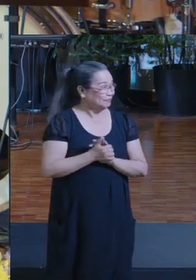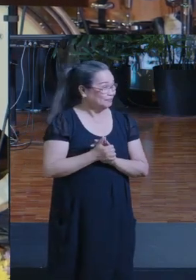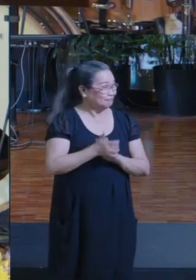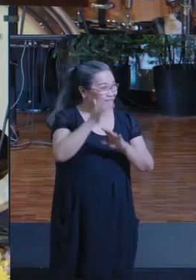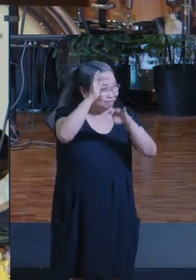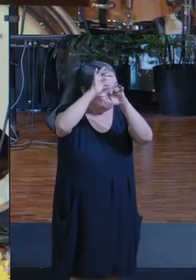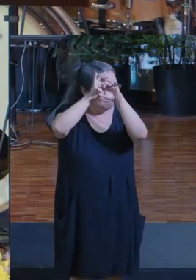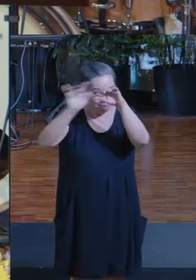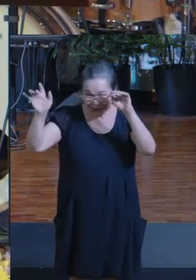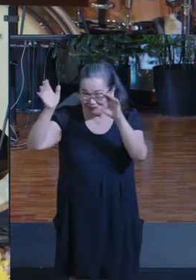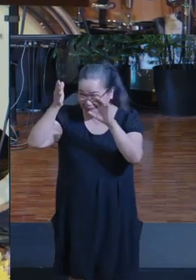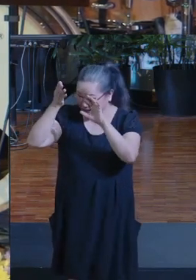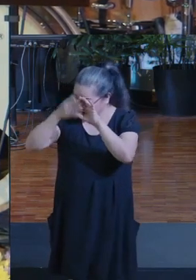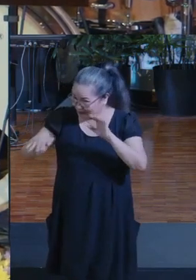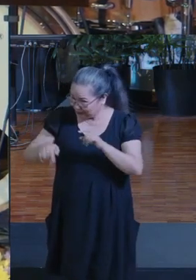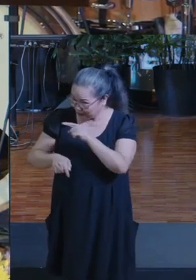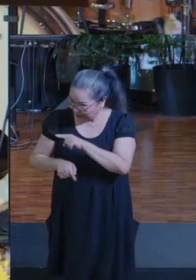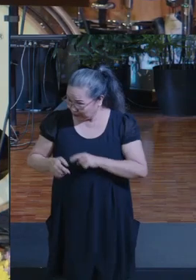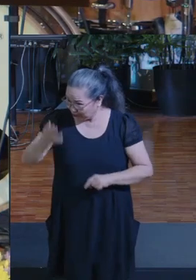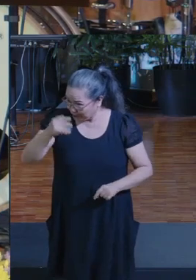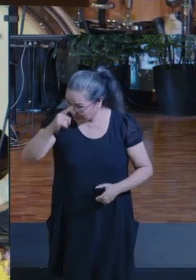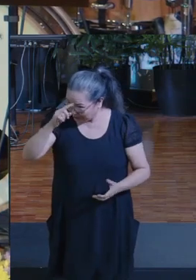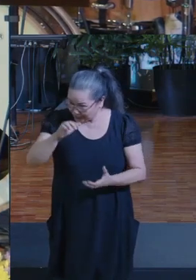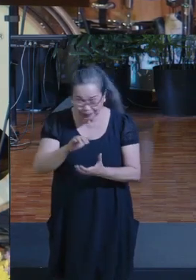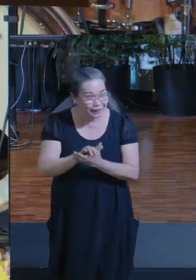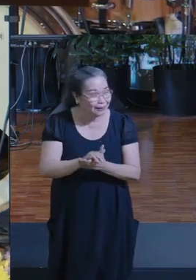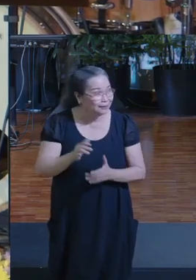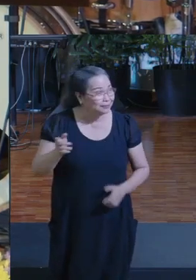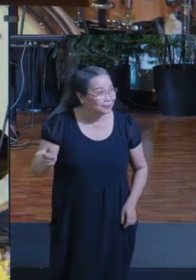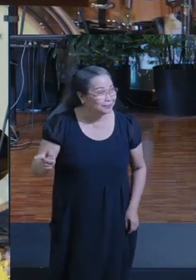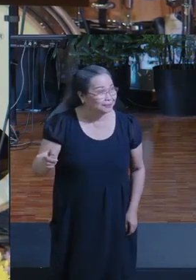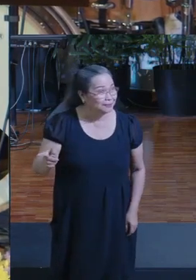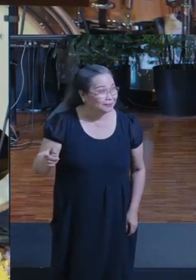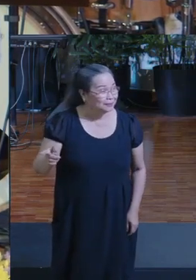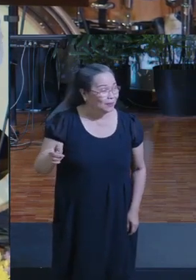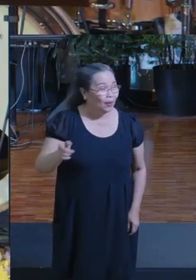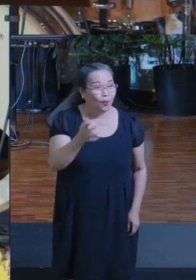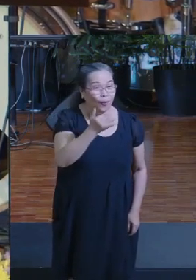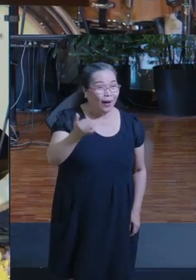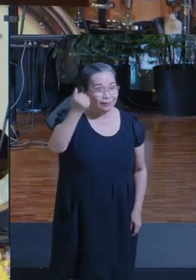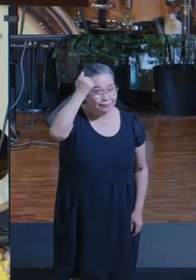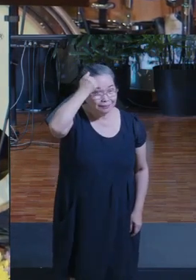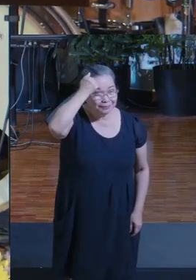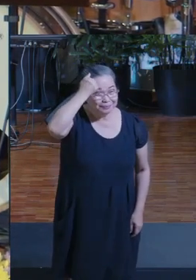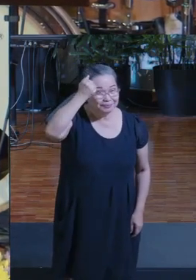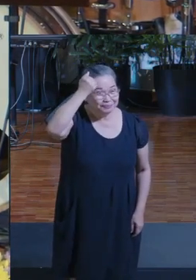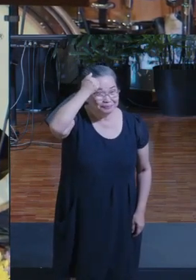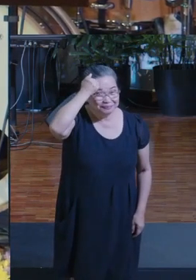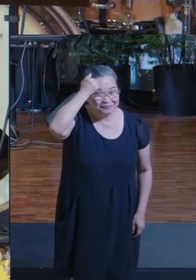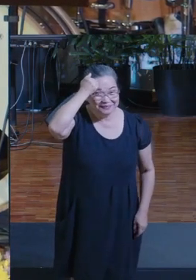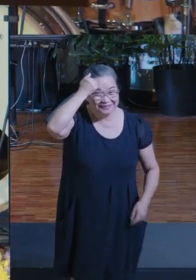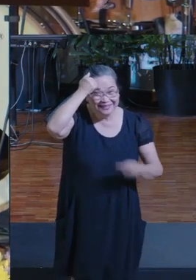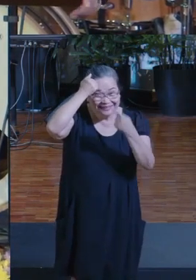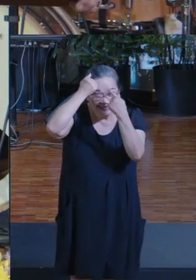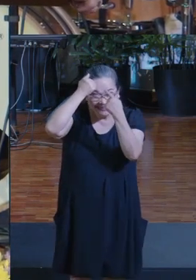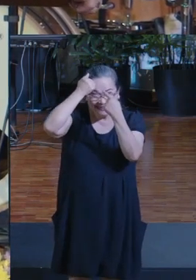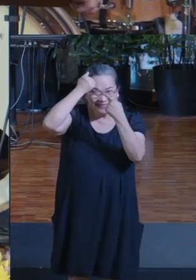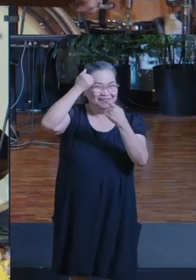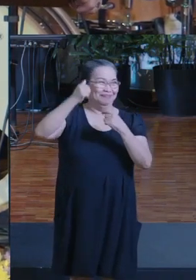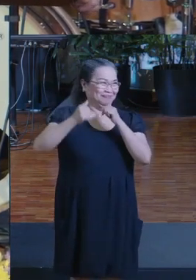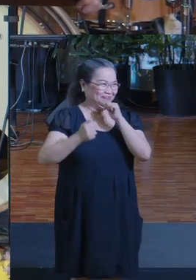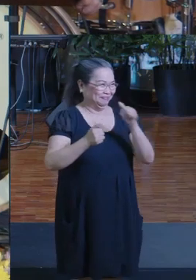Empty-headed, no? Sa ating balbal na pananalita, mga bobo, no? Ganun po ang kanyang